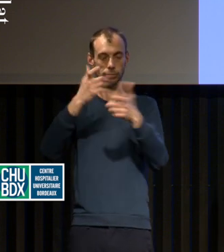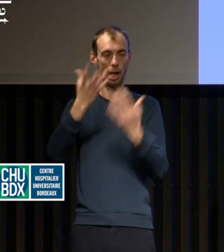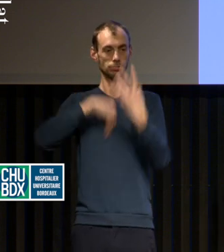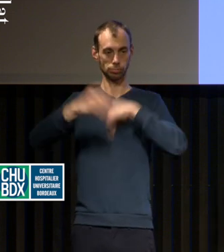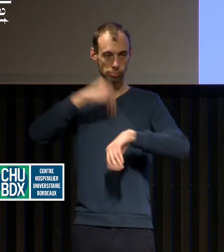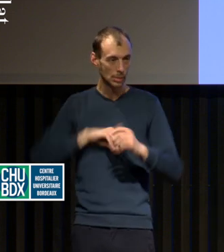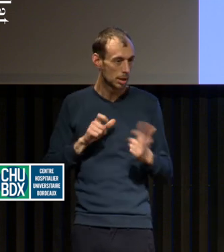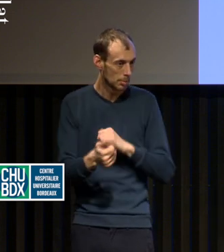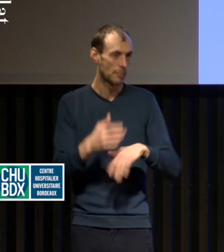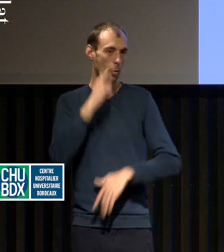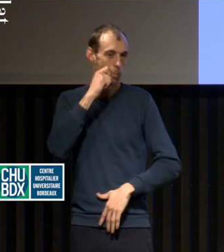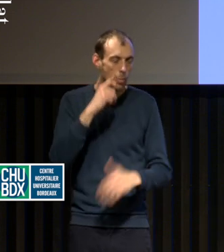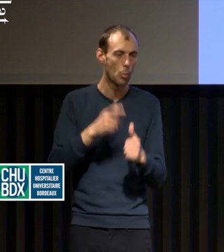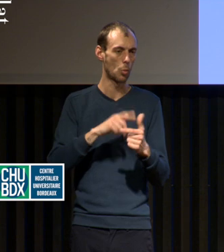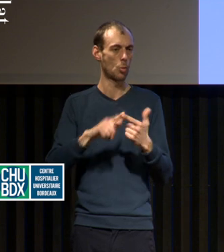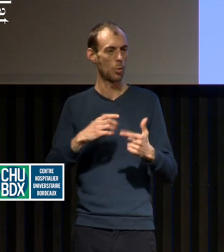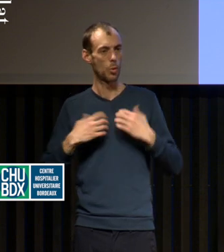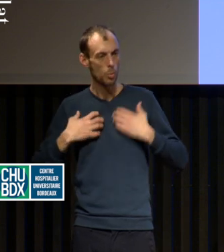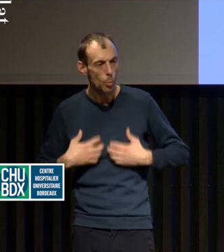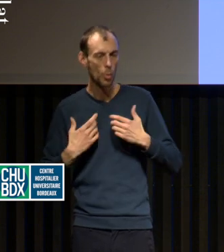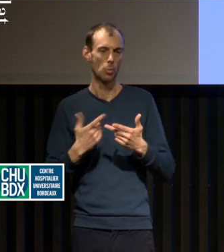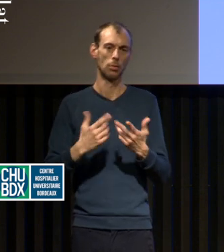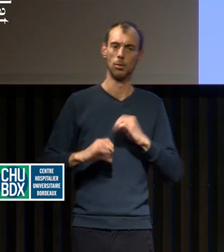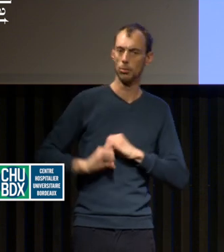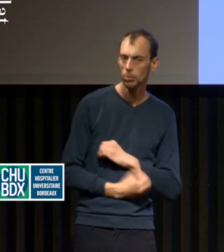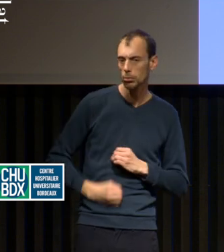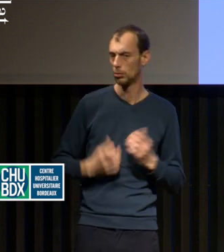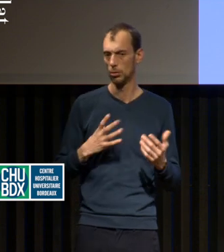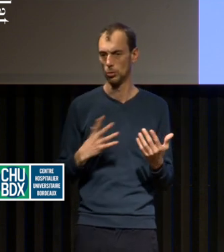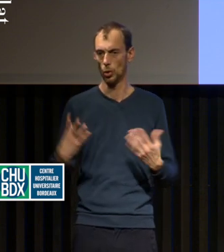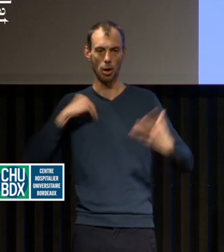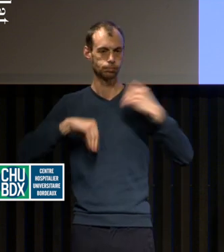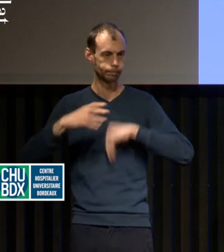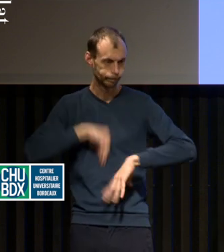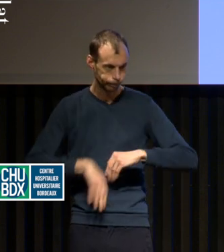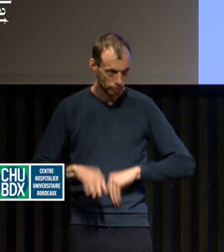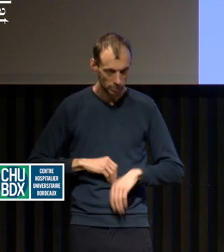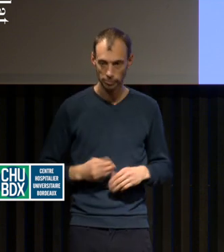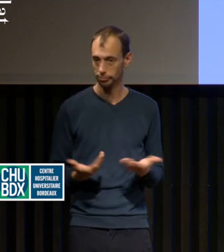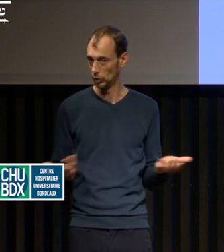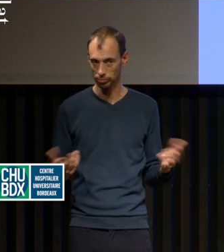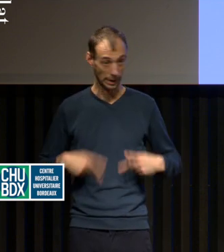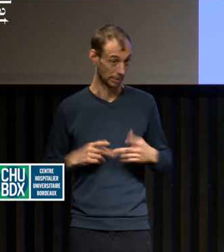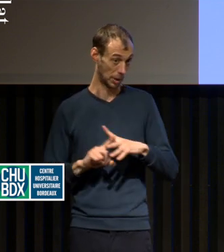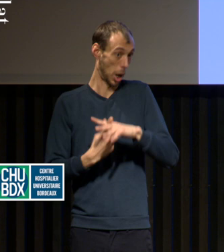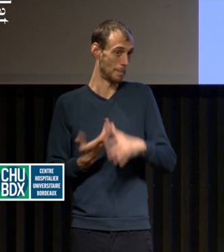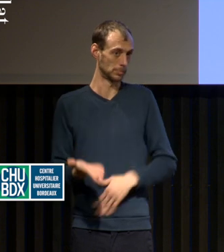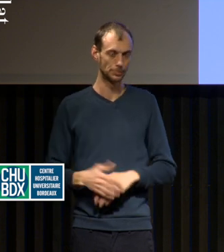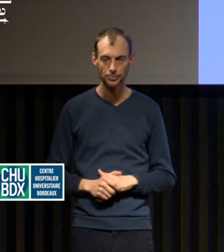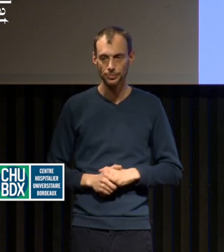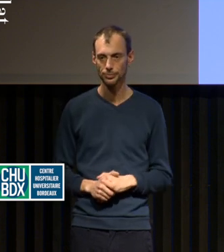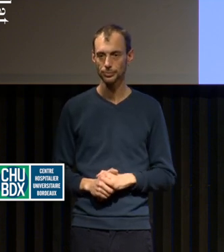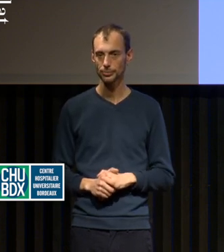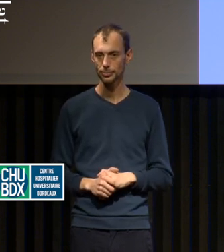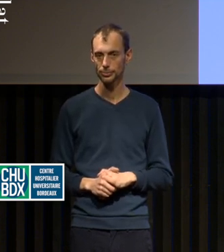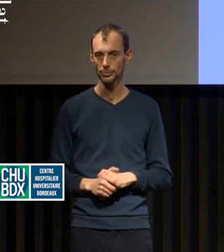peau, de nos poumons, etc., par notre microbiote. Et ça, c'est le début de la vie. Alors, vous imaginez bien que dans un monde où